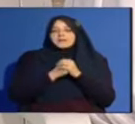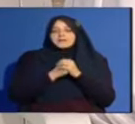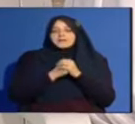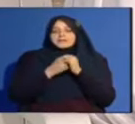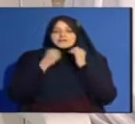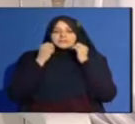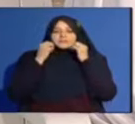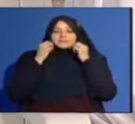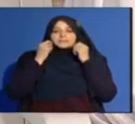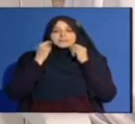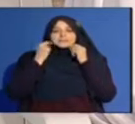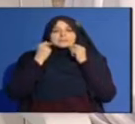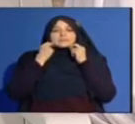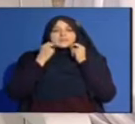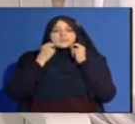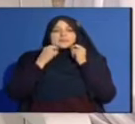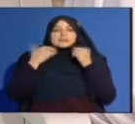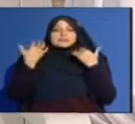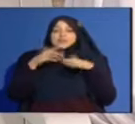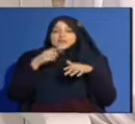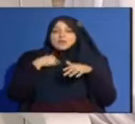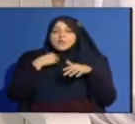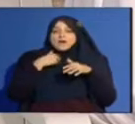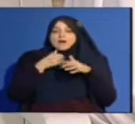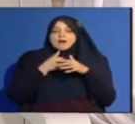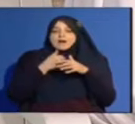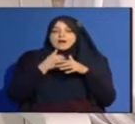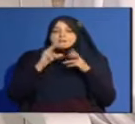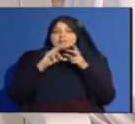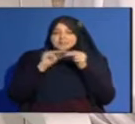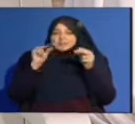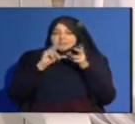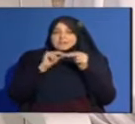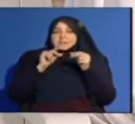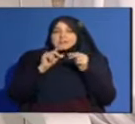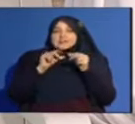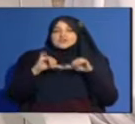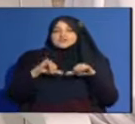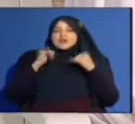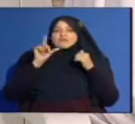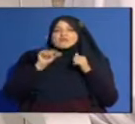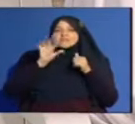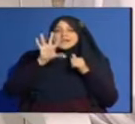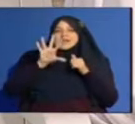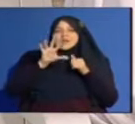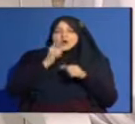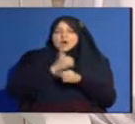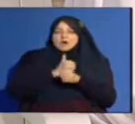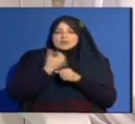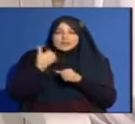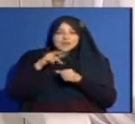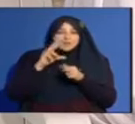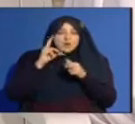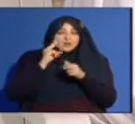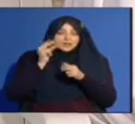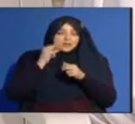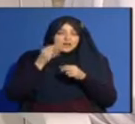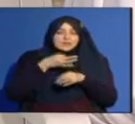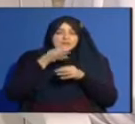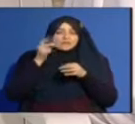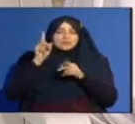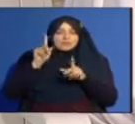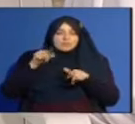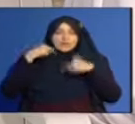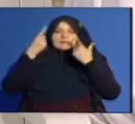أذكر لعلي ذكرت واحد المسألة في أحد المرات، واحد الشاب عنده 25 سنة سافر إلى